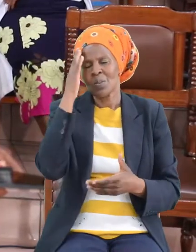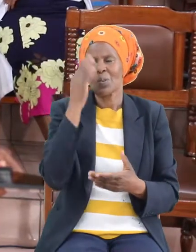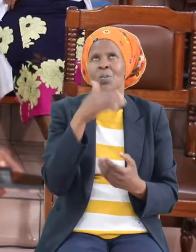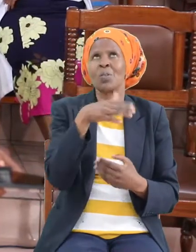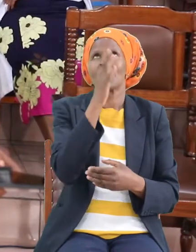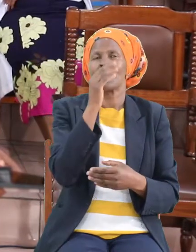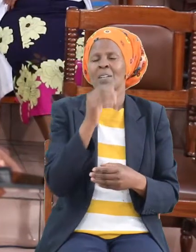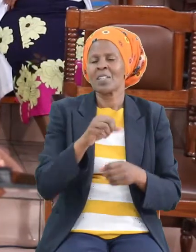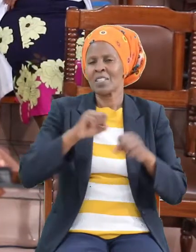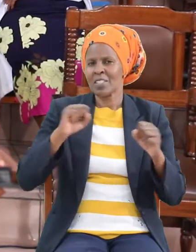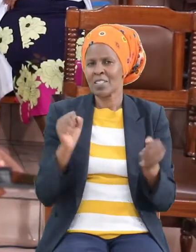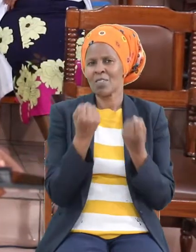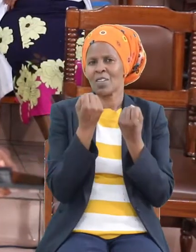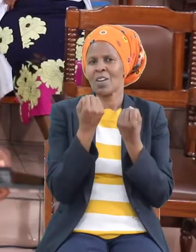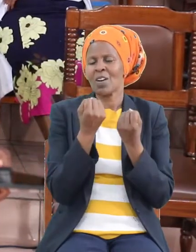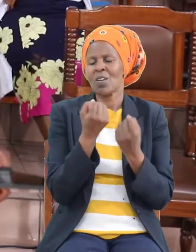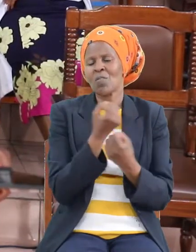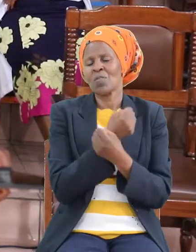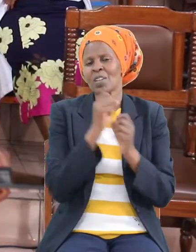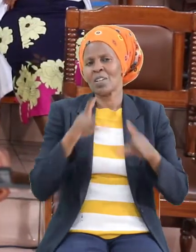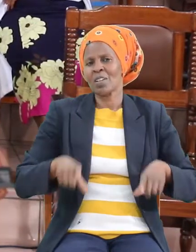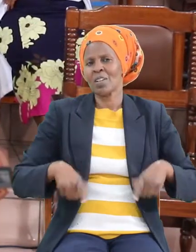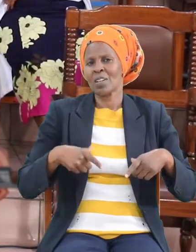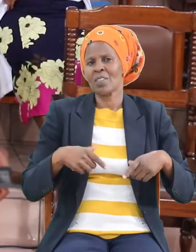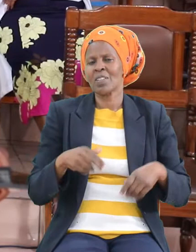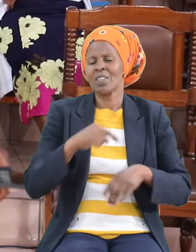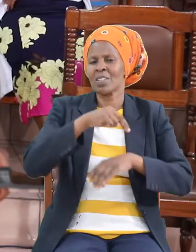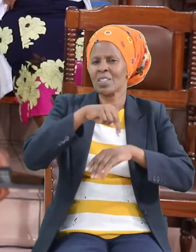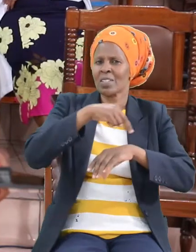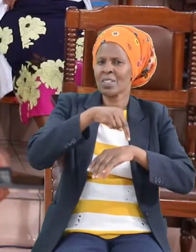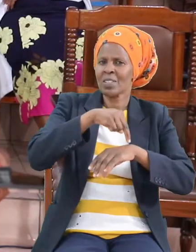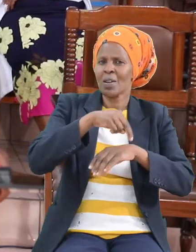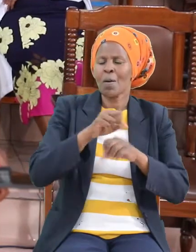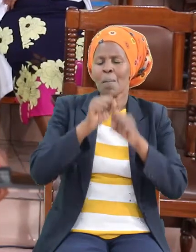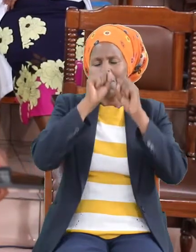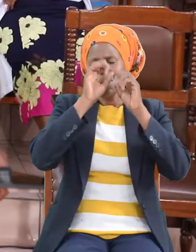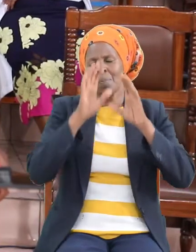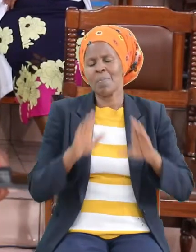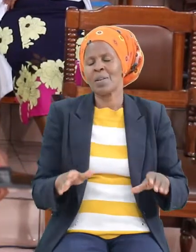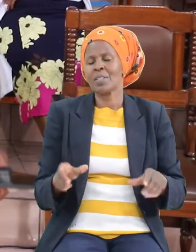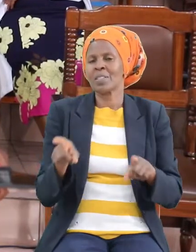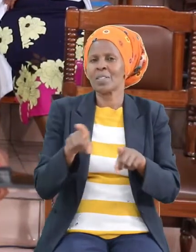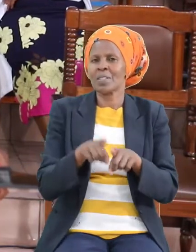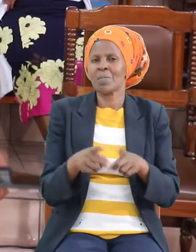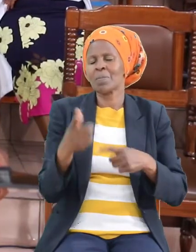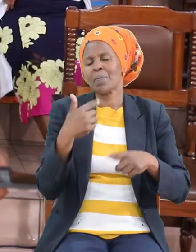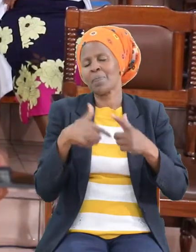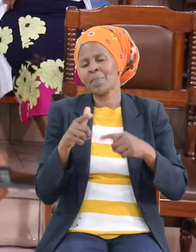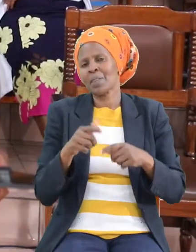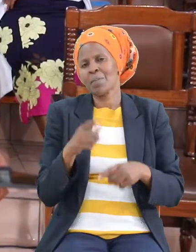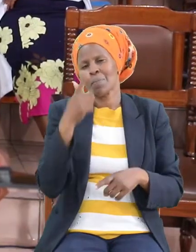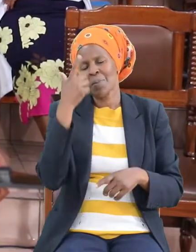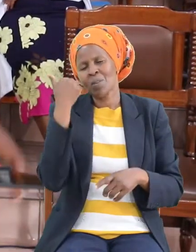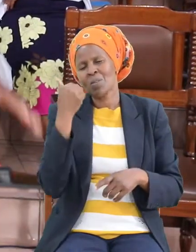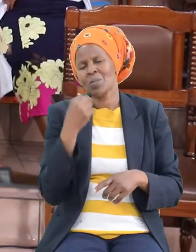na mkombozi wa maisha yao. Na pia hata katika inchi hizi baraka pia zitakuja. Kwa sababu